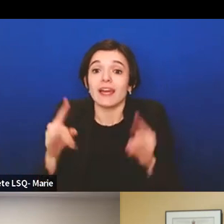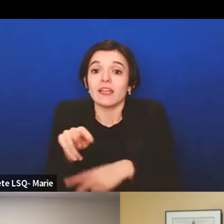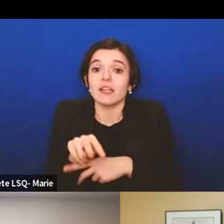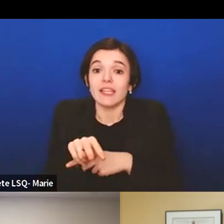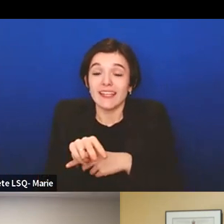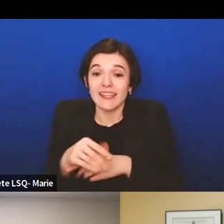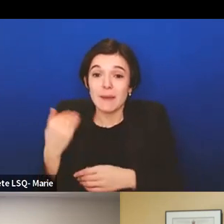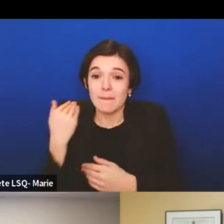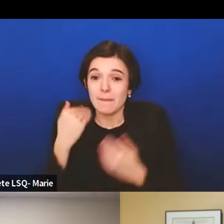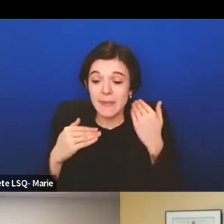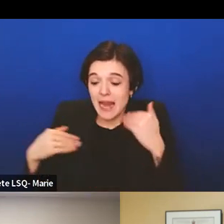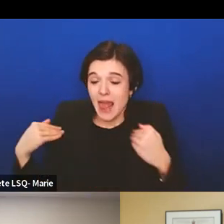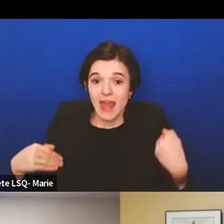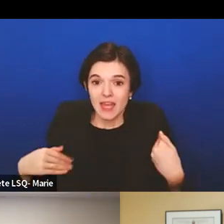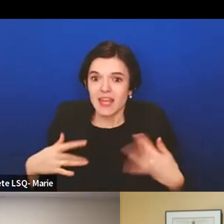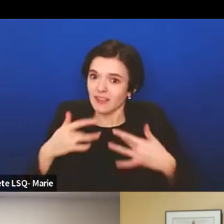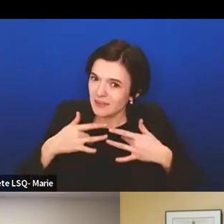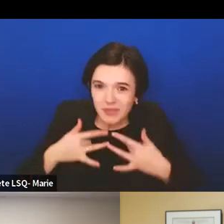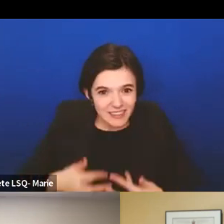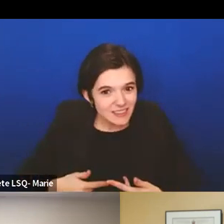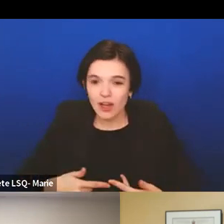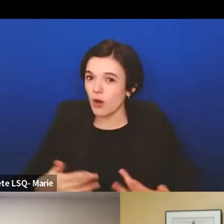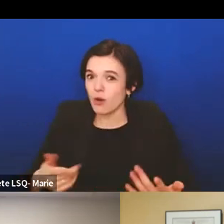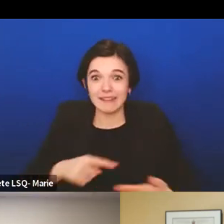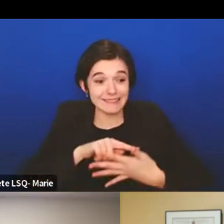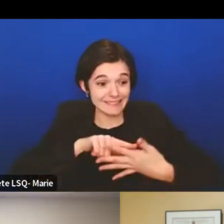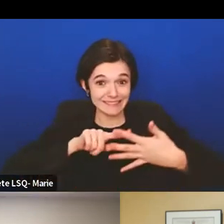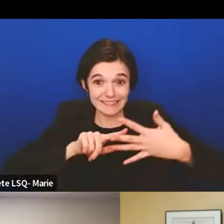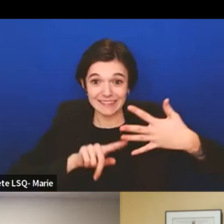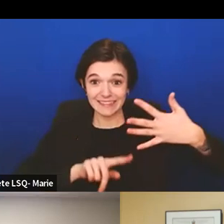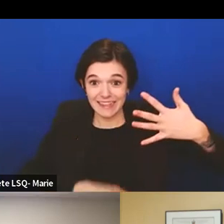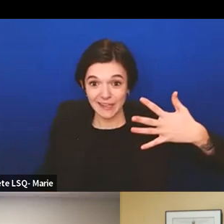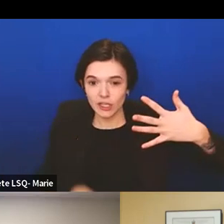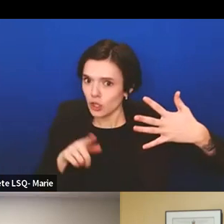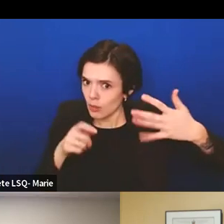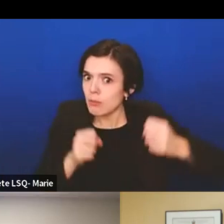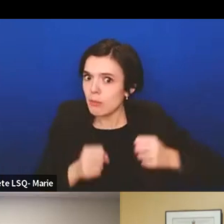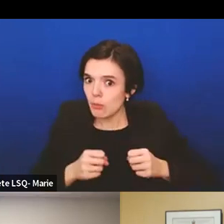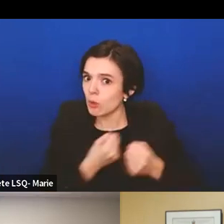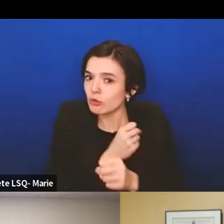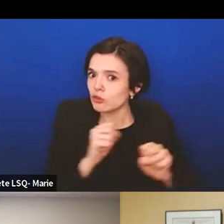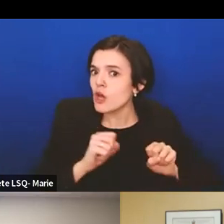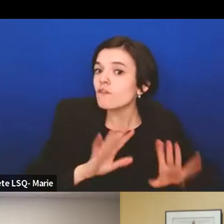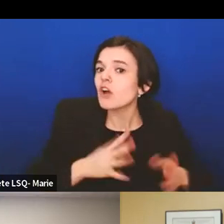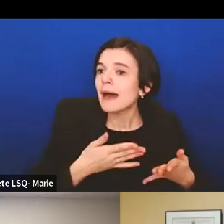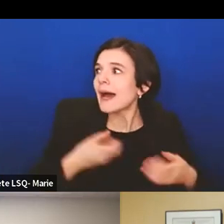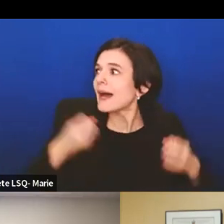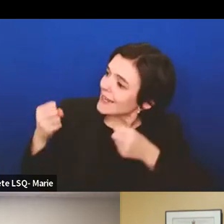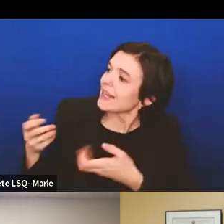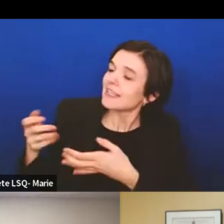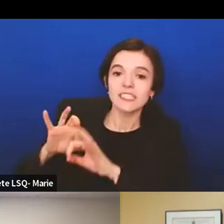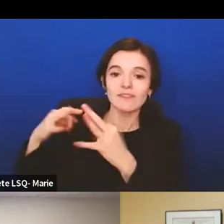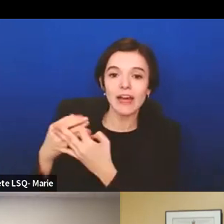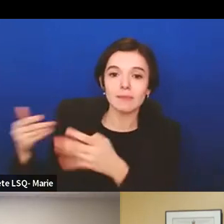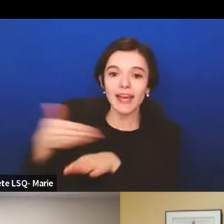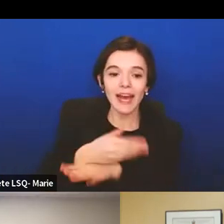dépression. Et ça aurait pu être contré par la présence de la famille. Oui, il faut comprendre aussi que moi,